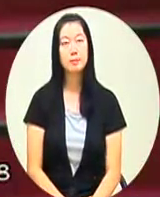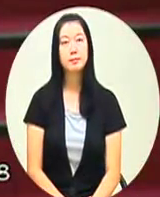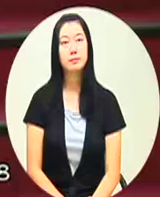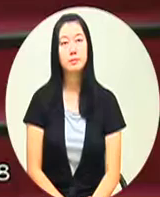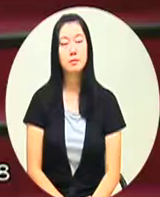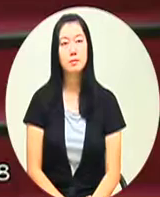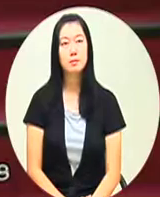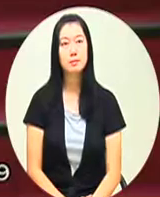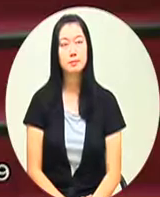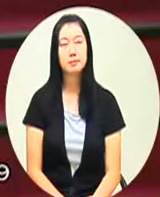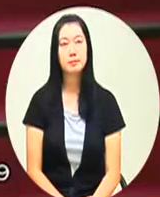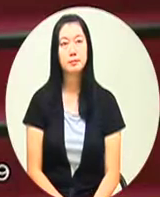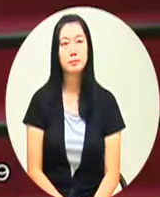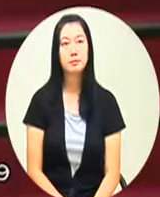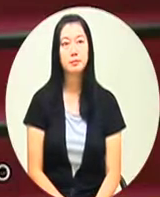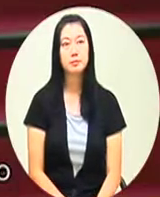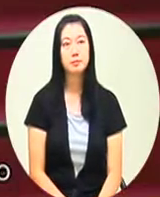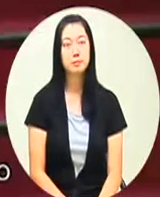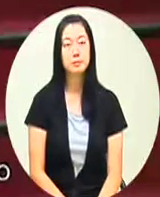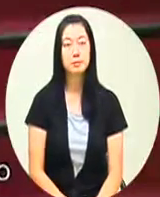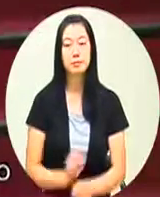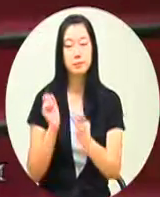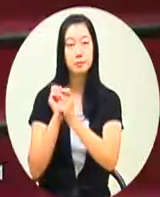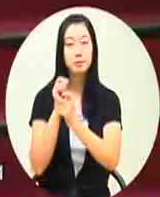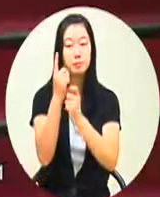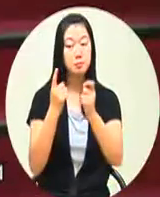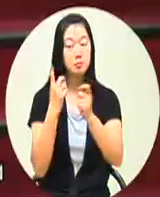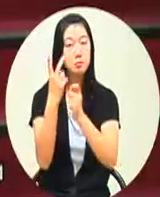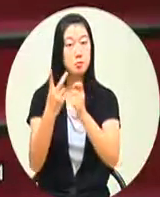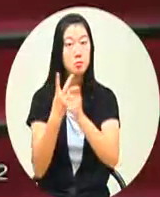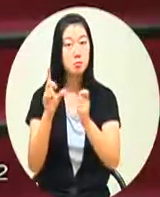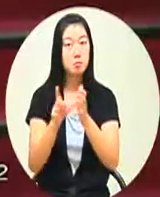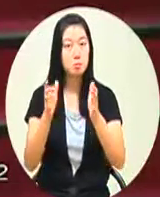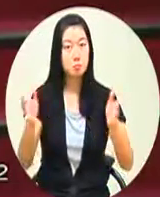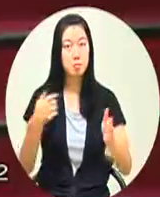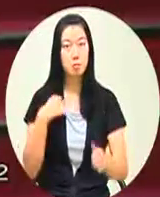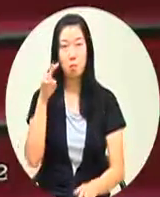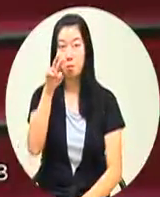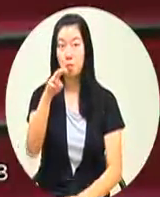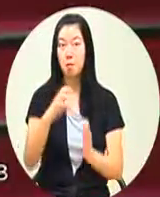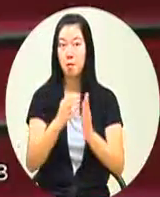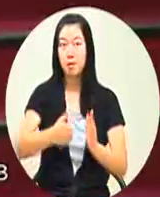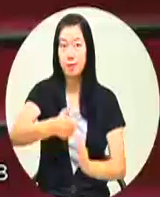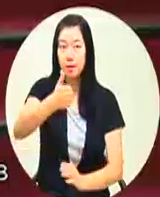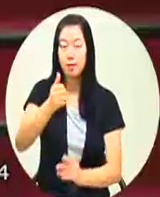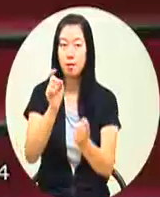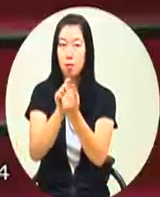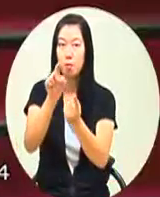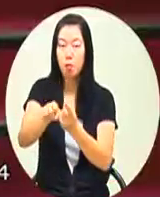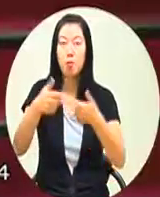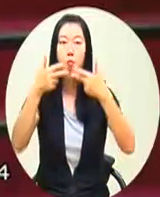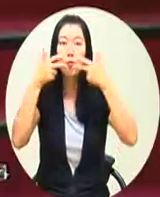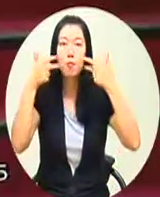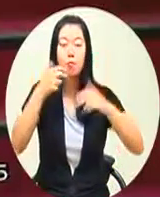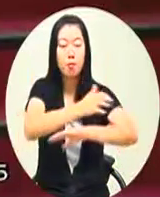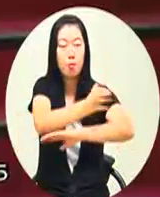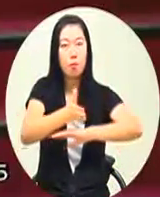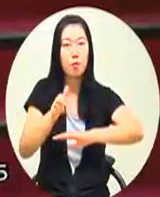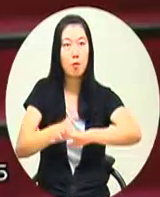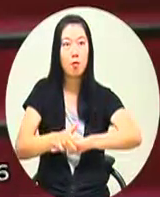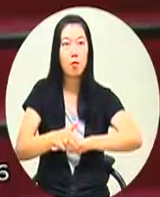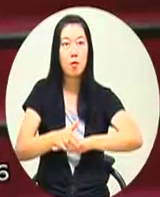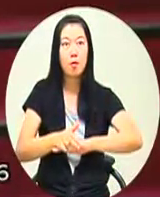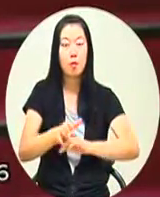那么这一两年当中，我看到局长对原乡的农业的行